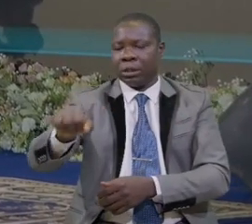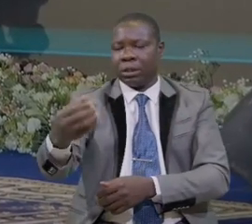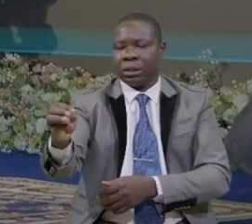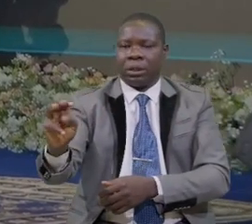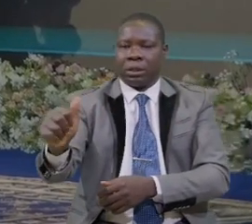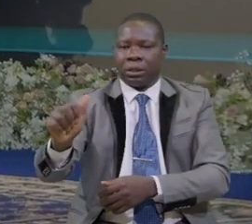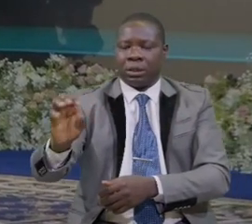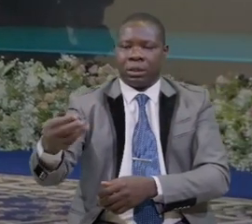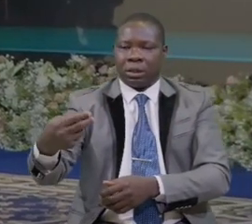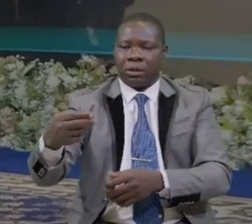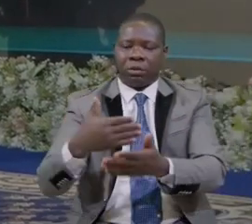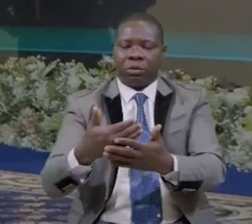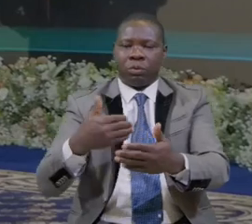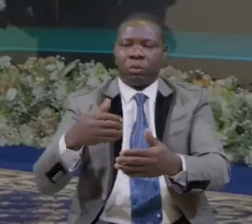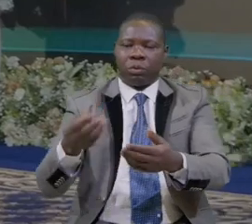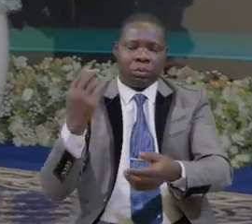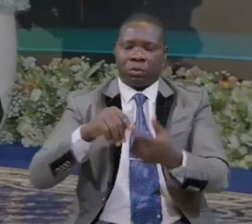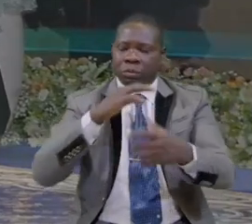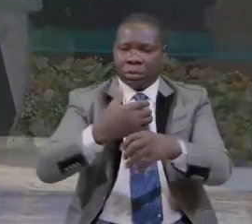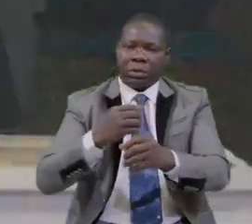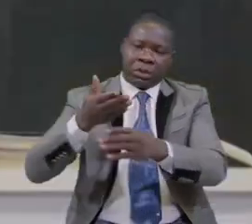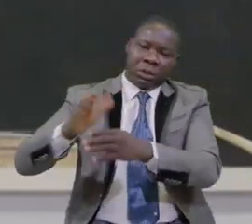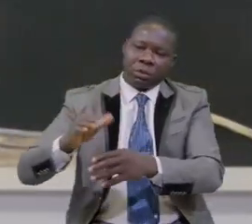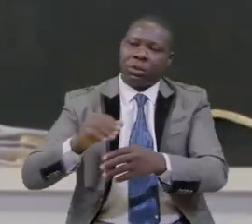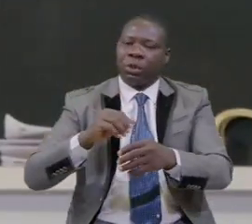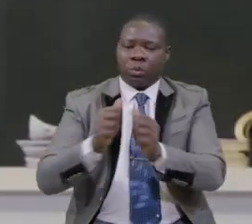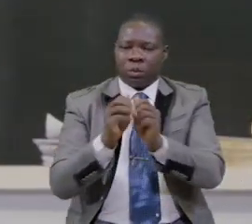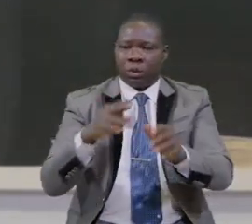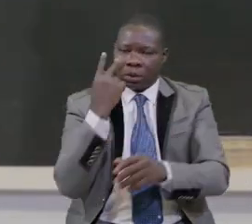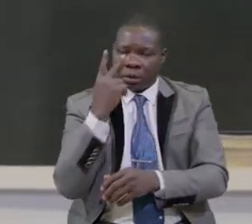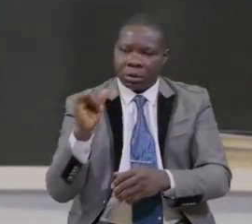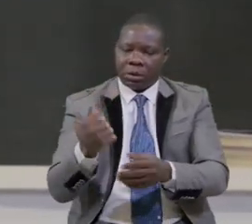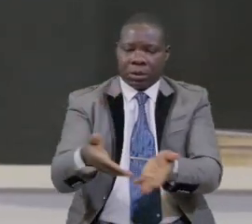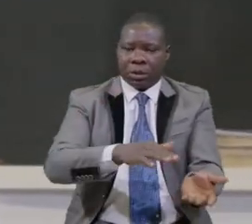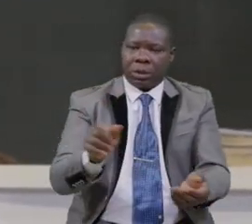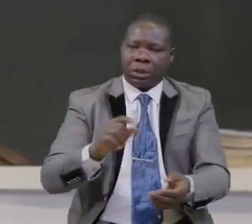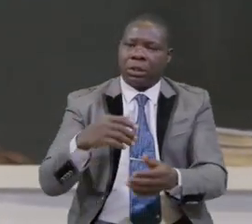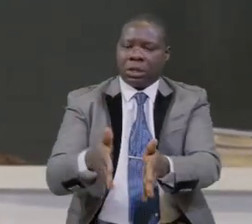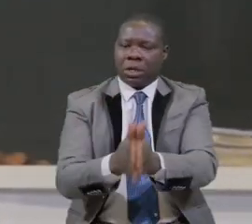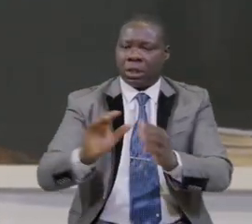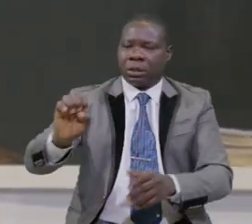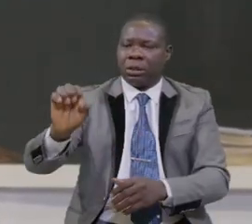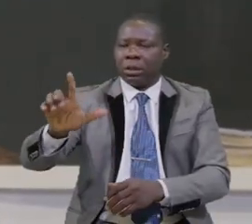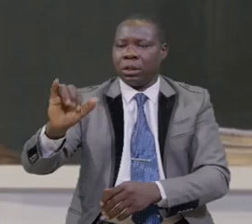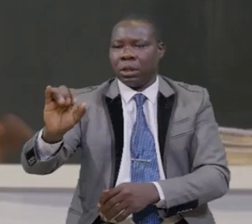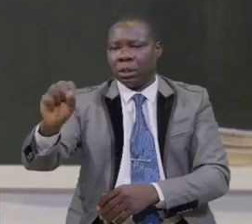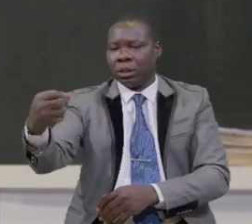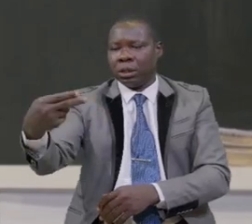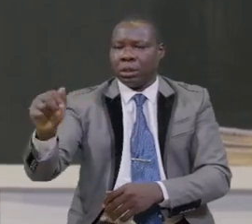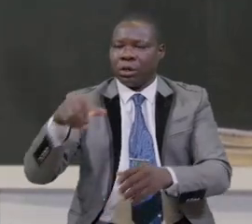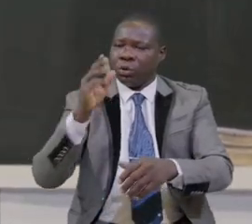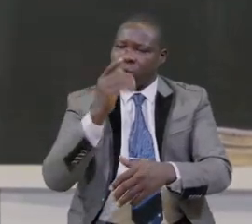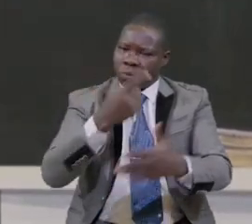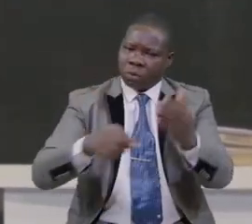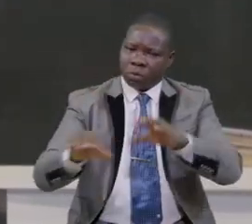mort, il a demandé à Élisée. Que veux-tu que je fasse pour toi avant de partir, avant de